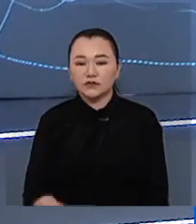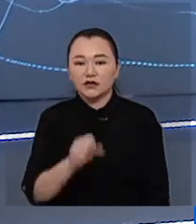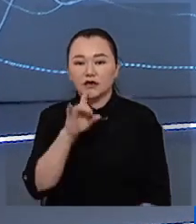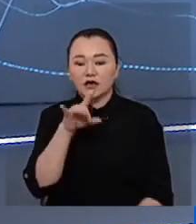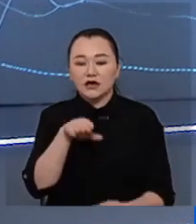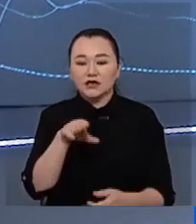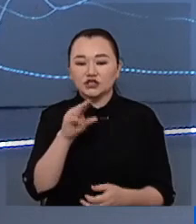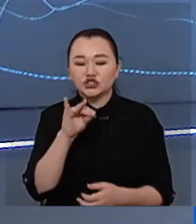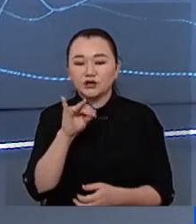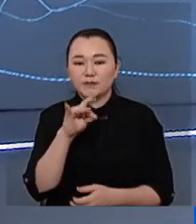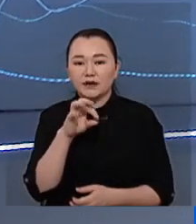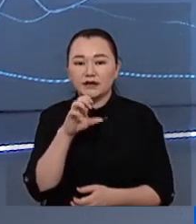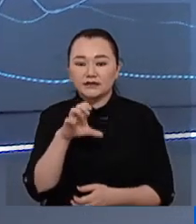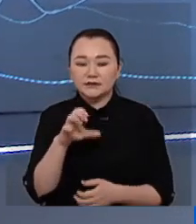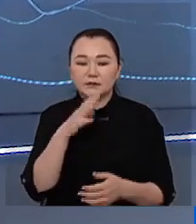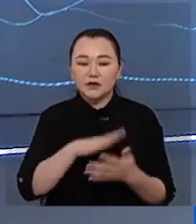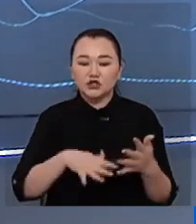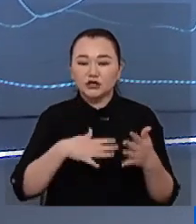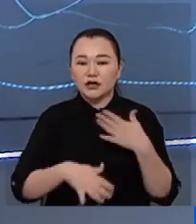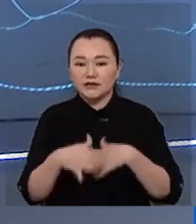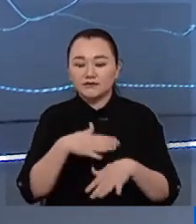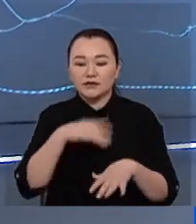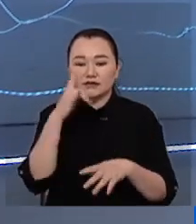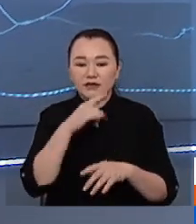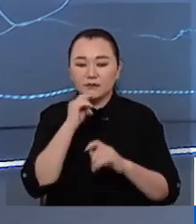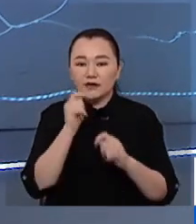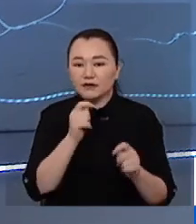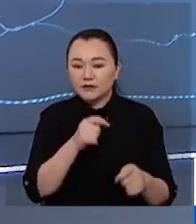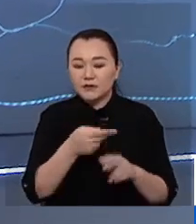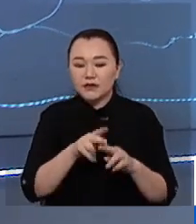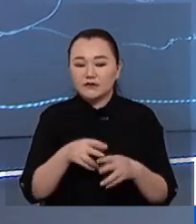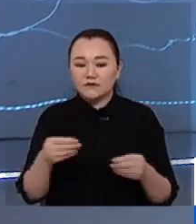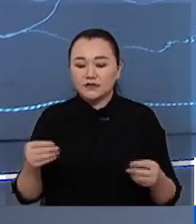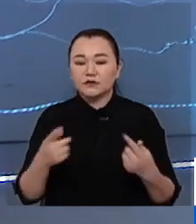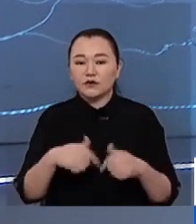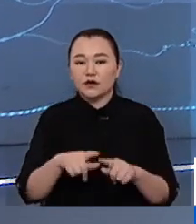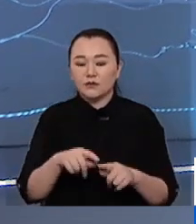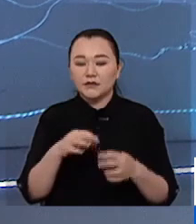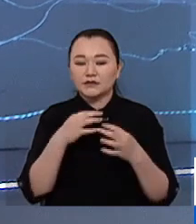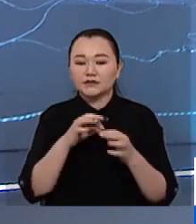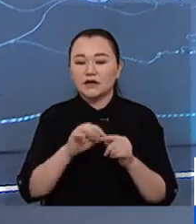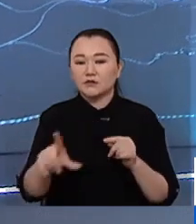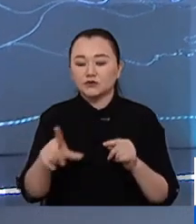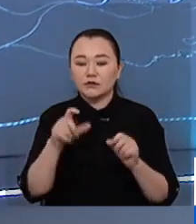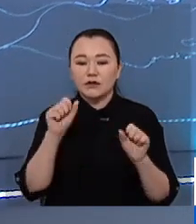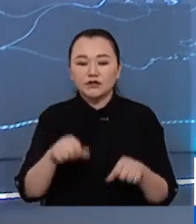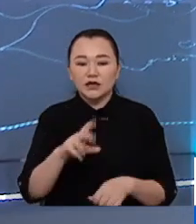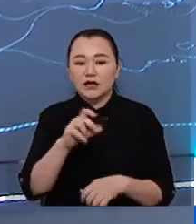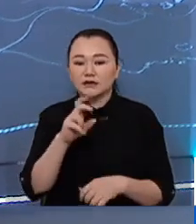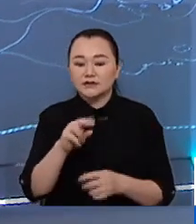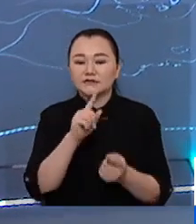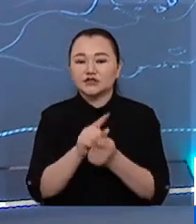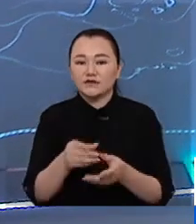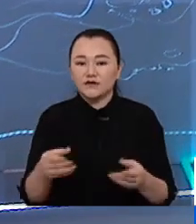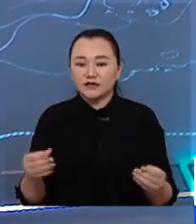RG Brands продолжает радовать казахстанцев подарками. Этой весной компания запустила масштабную акцию «Встречая